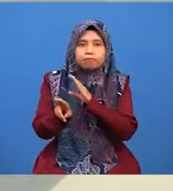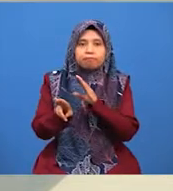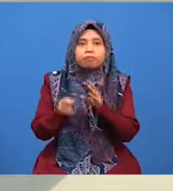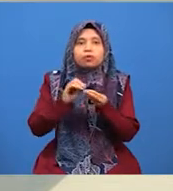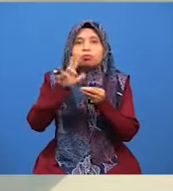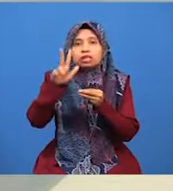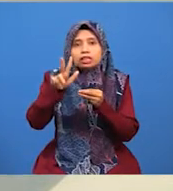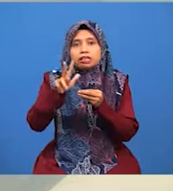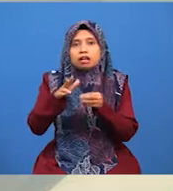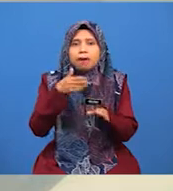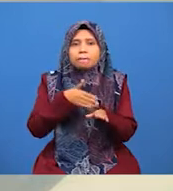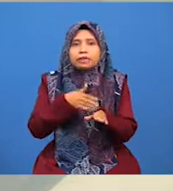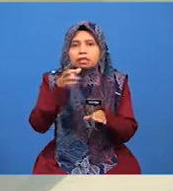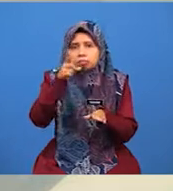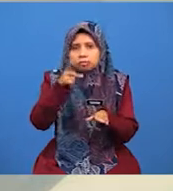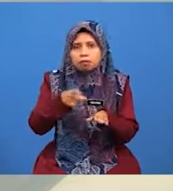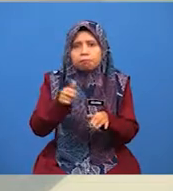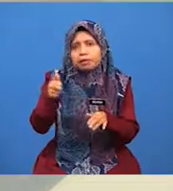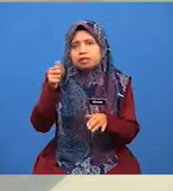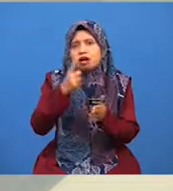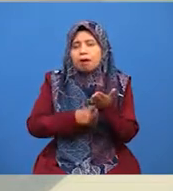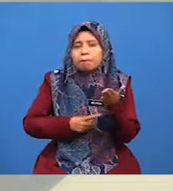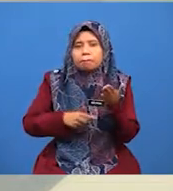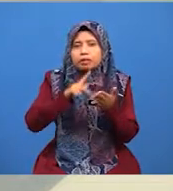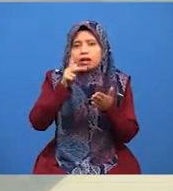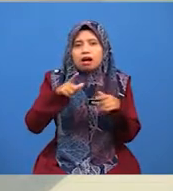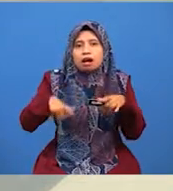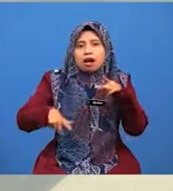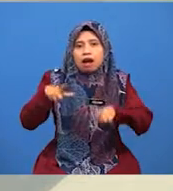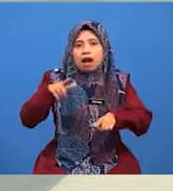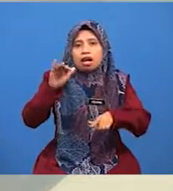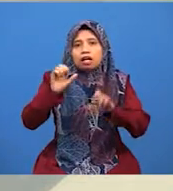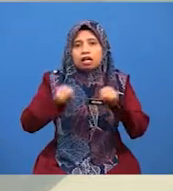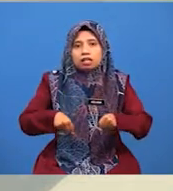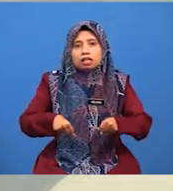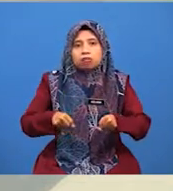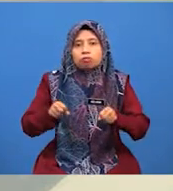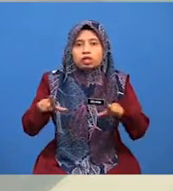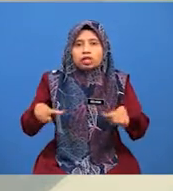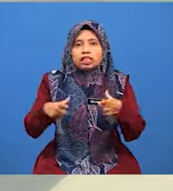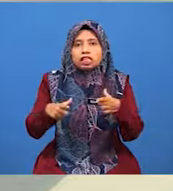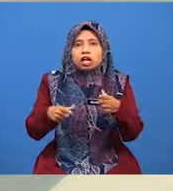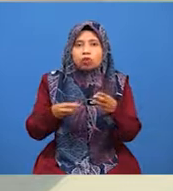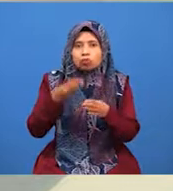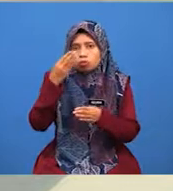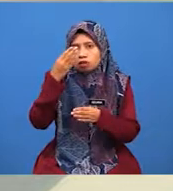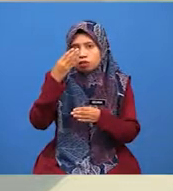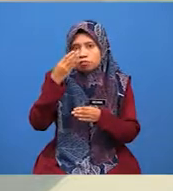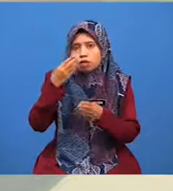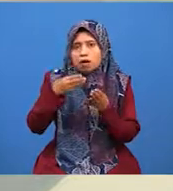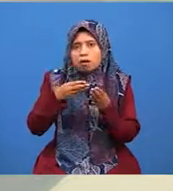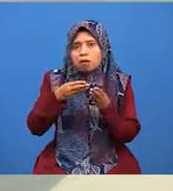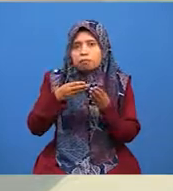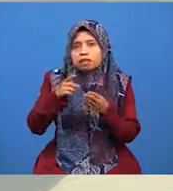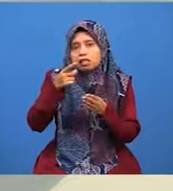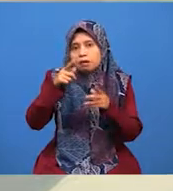Soalan yang ketiga, pada pendapat anda, apakah langkah-langkah yang boleh